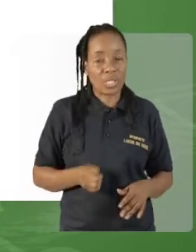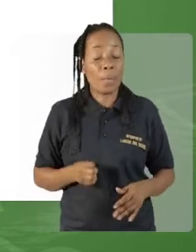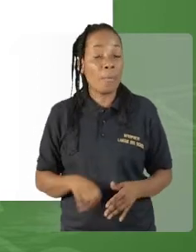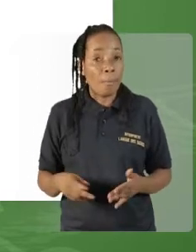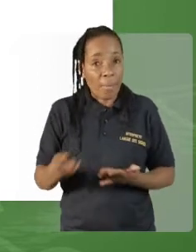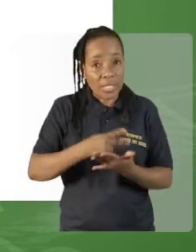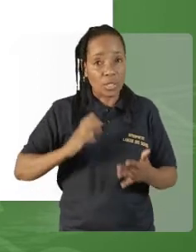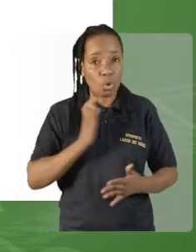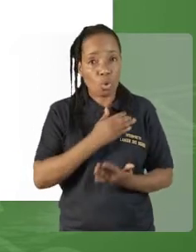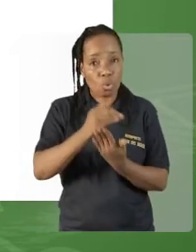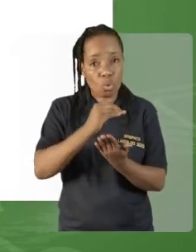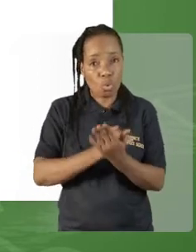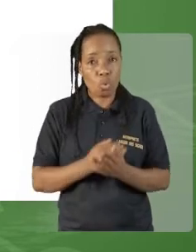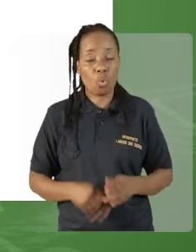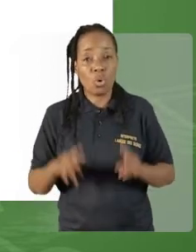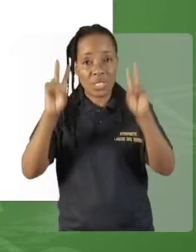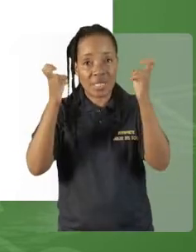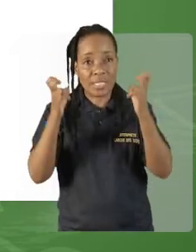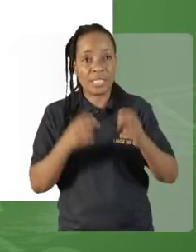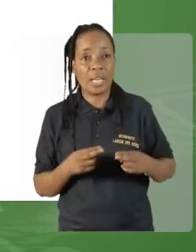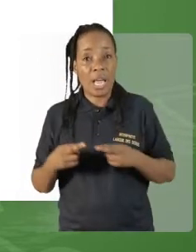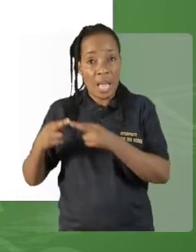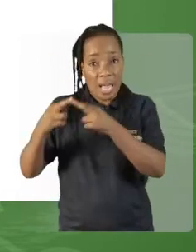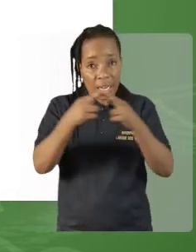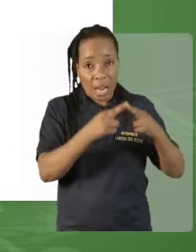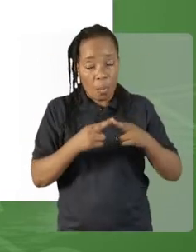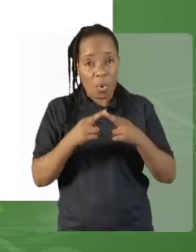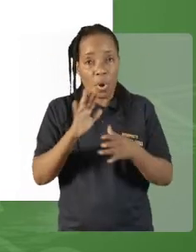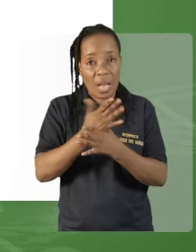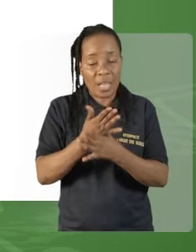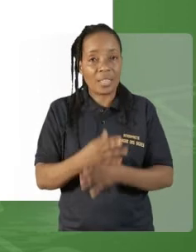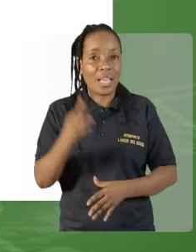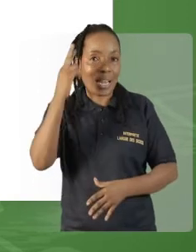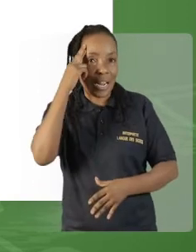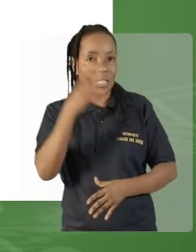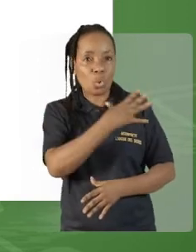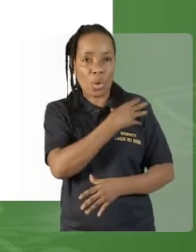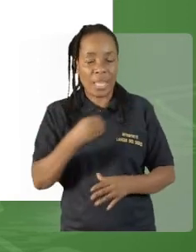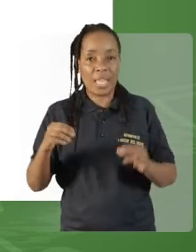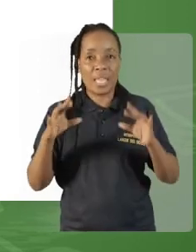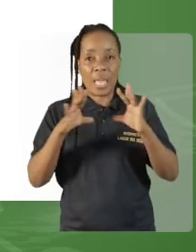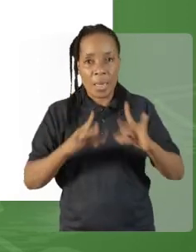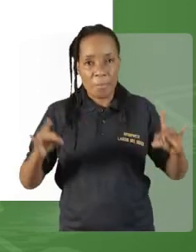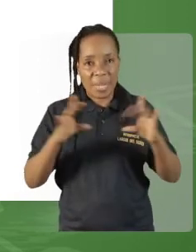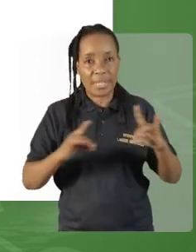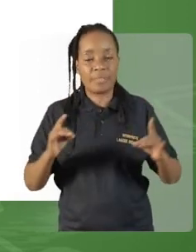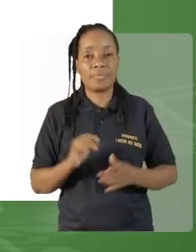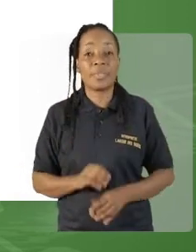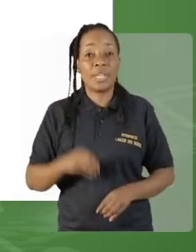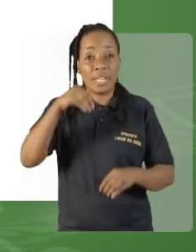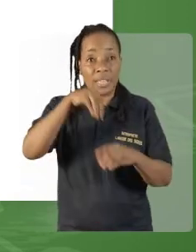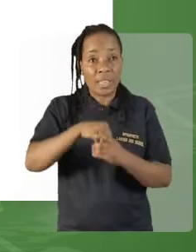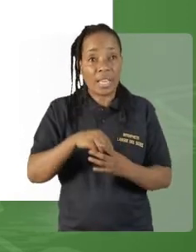« Grand 2, rapport entre la raison et le mythe ». Cette deuxième partie de notre leçon